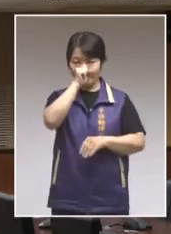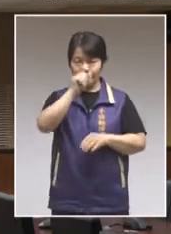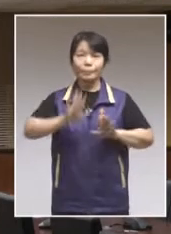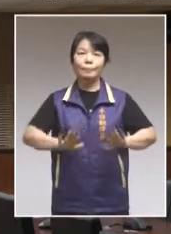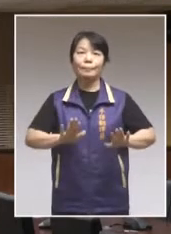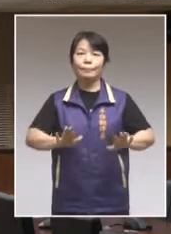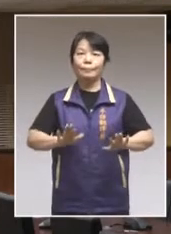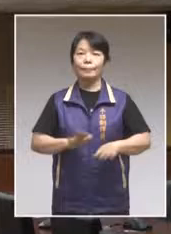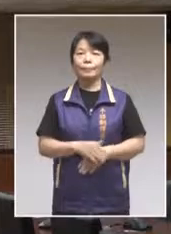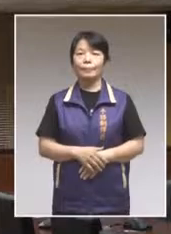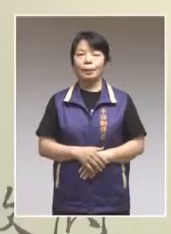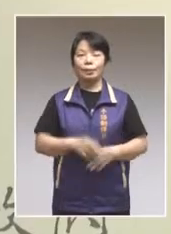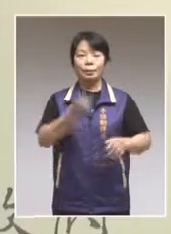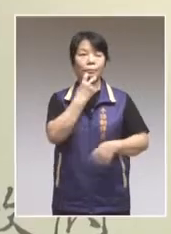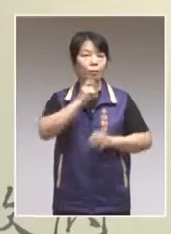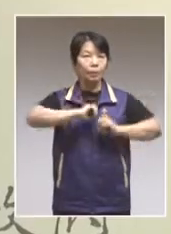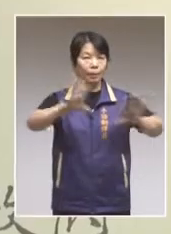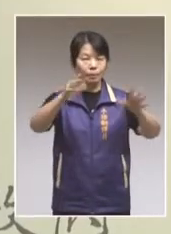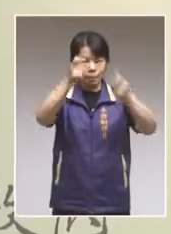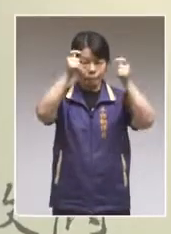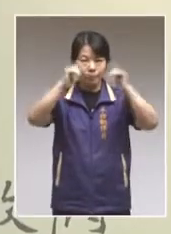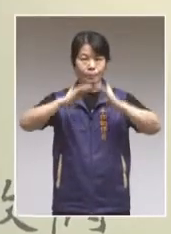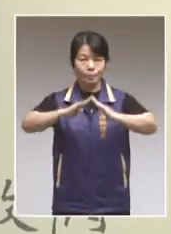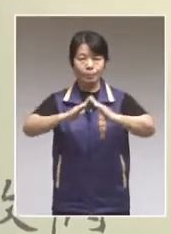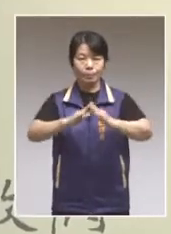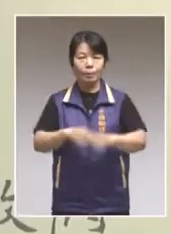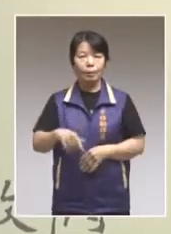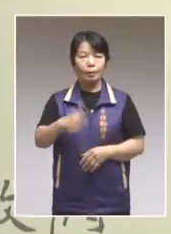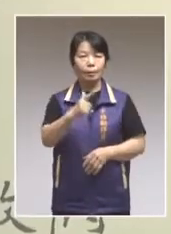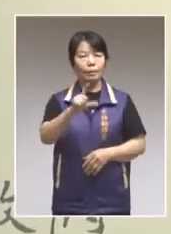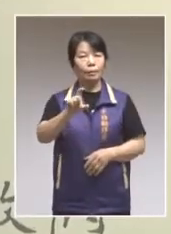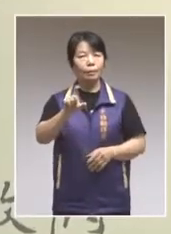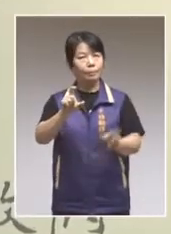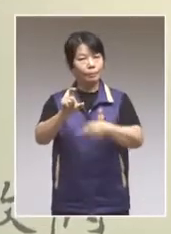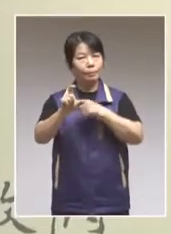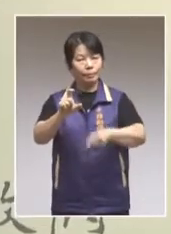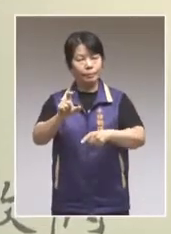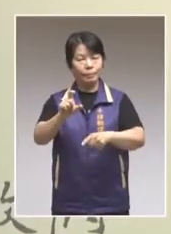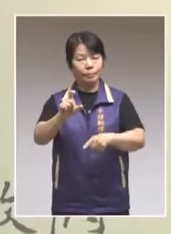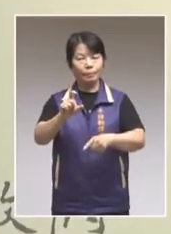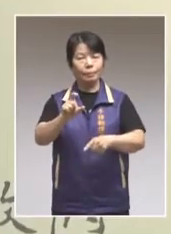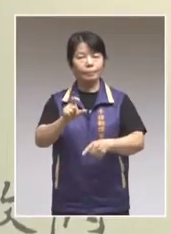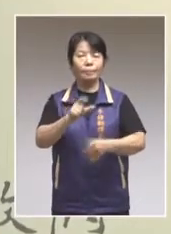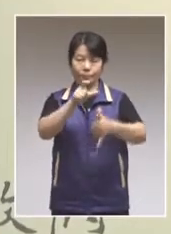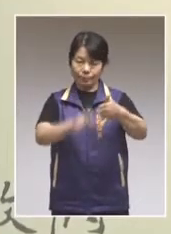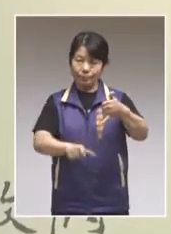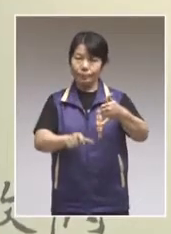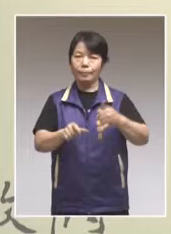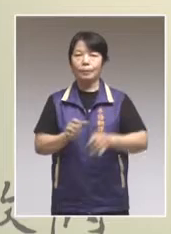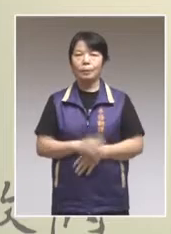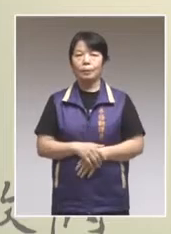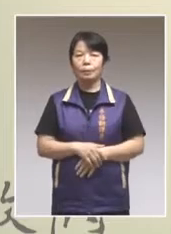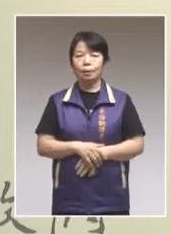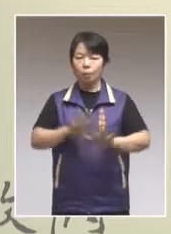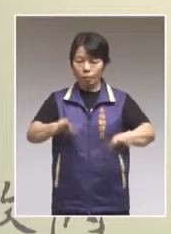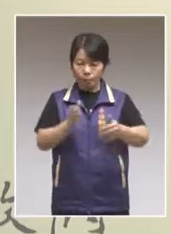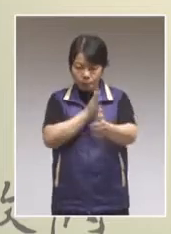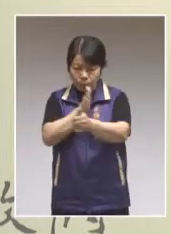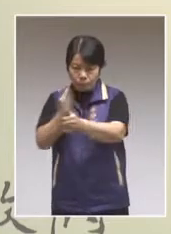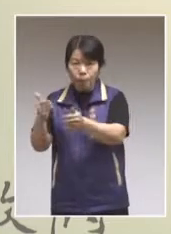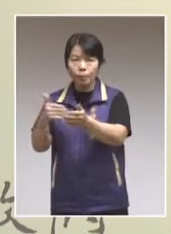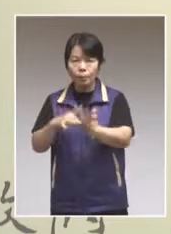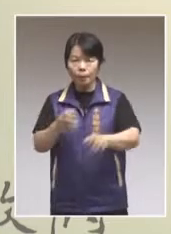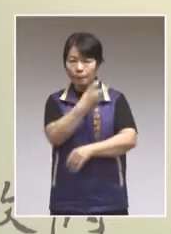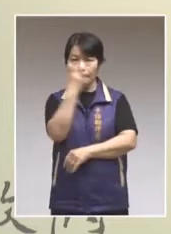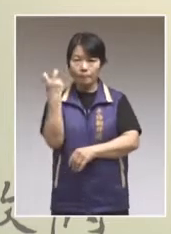天中央公布高雄市总共660例的本土个案。那经过我们的疫调，那也